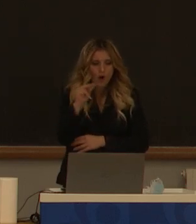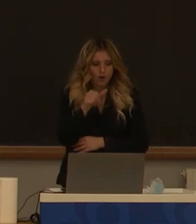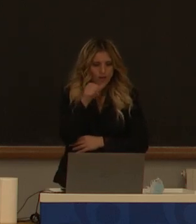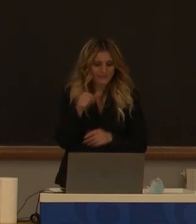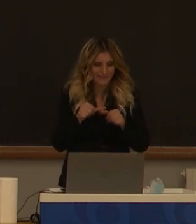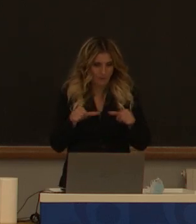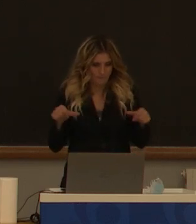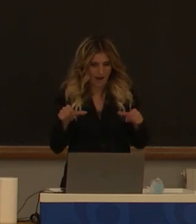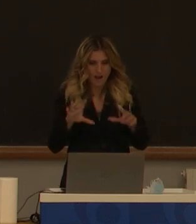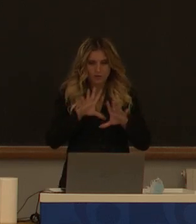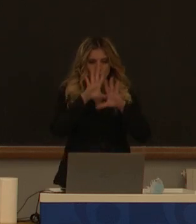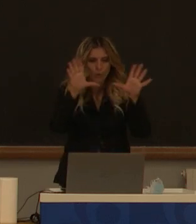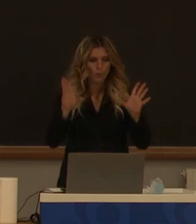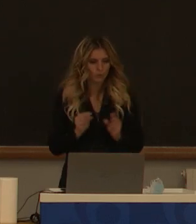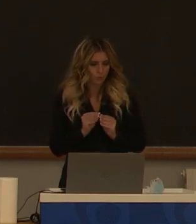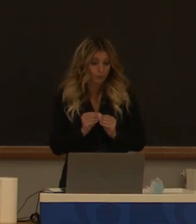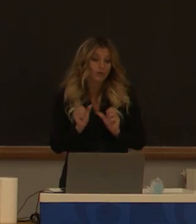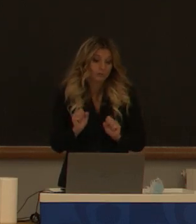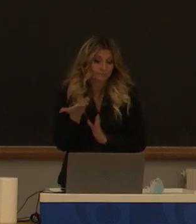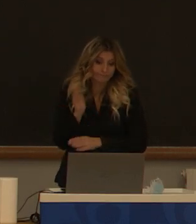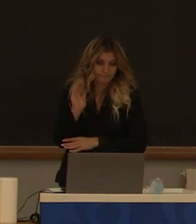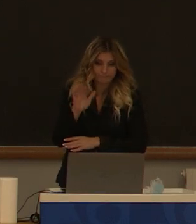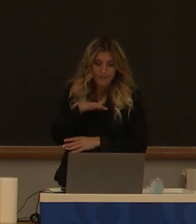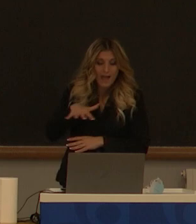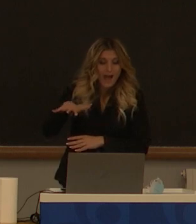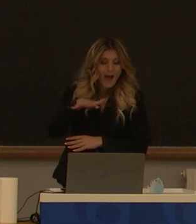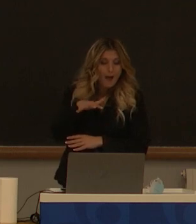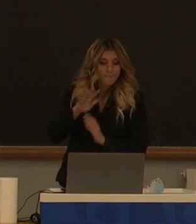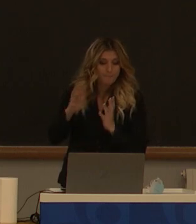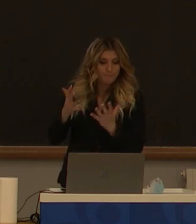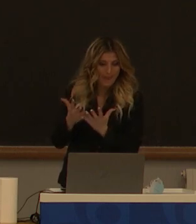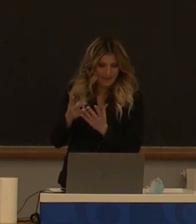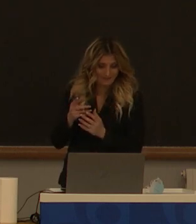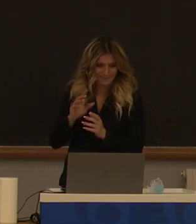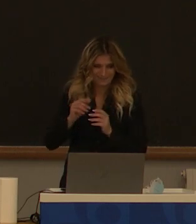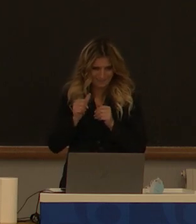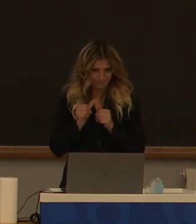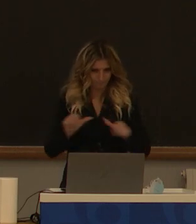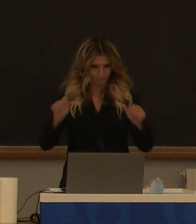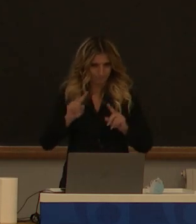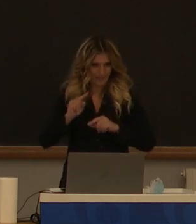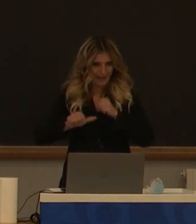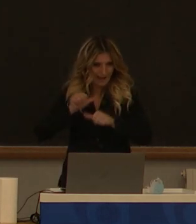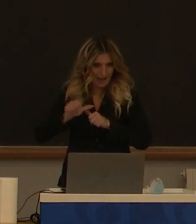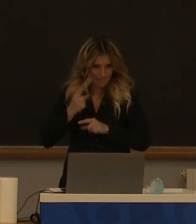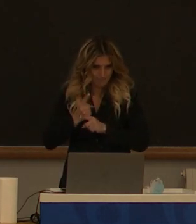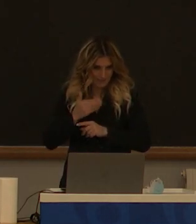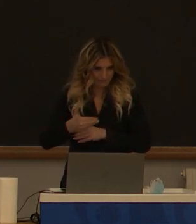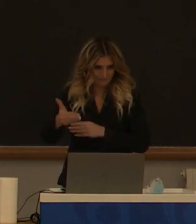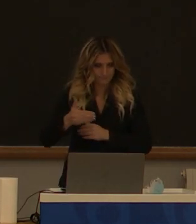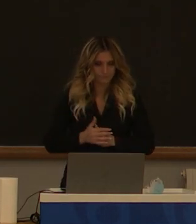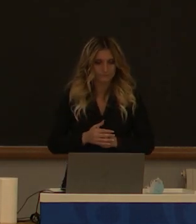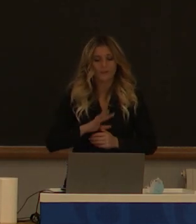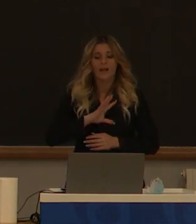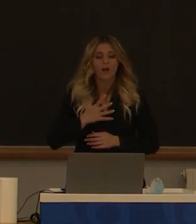base per tutto ciò che poi riguarda eventualmente un ambiente che è stato alterato. Oltre a questo, ormai ci sono degli